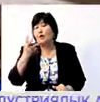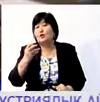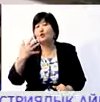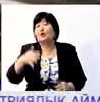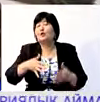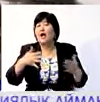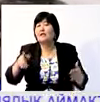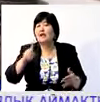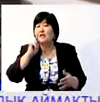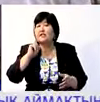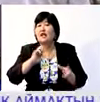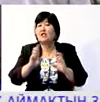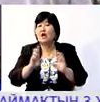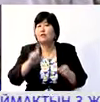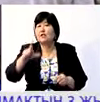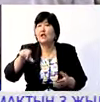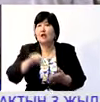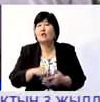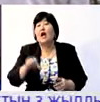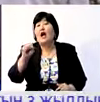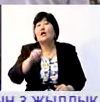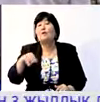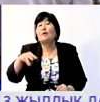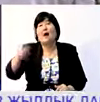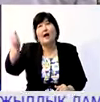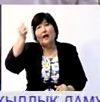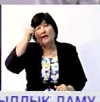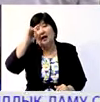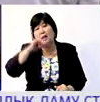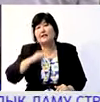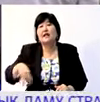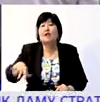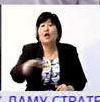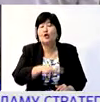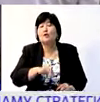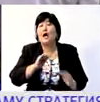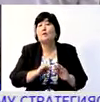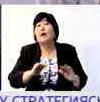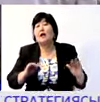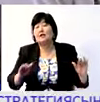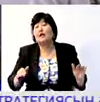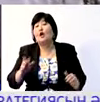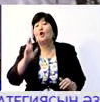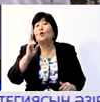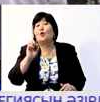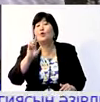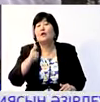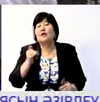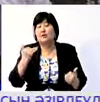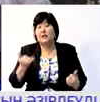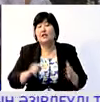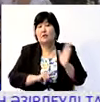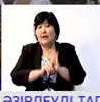аса жас шахматшы қатысуда. Аралбай Махамбет мемориалы және Қазақстан Республикасының балалар кубогының бірінші кезеңі бүгін